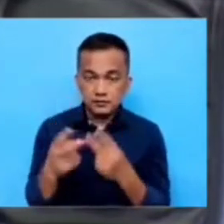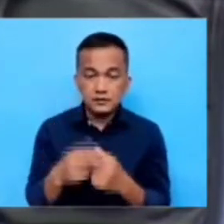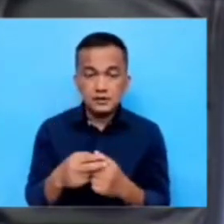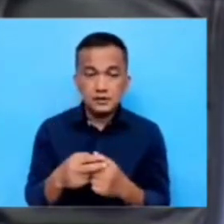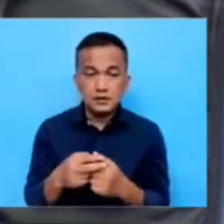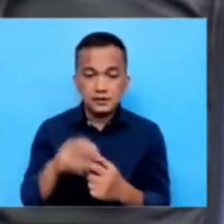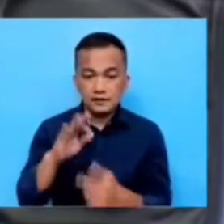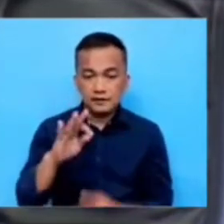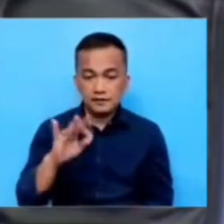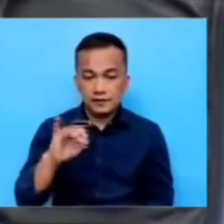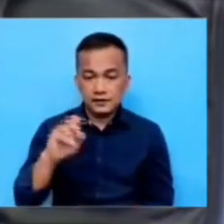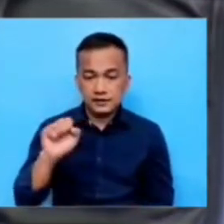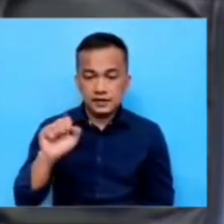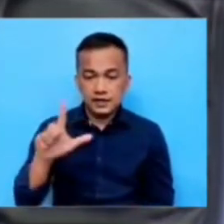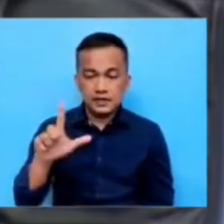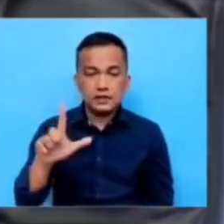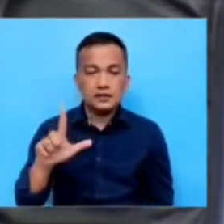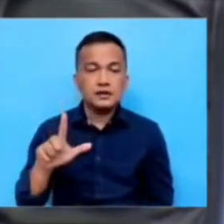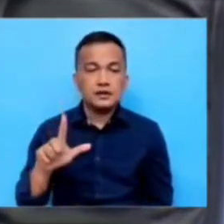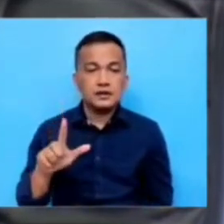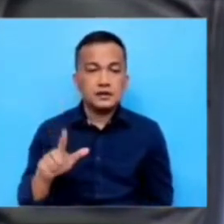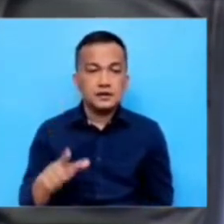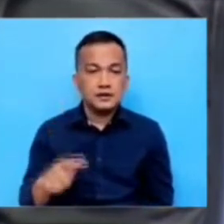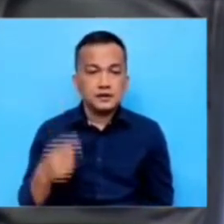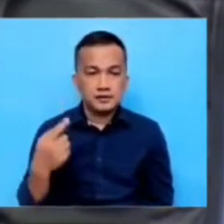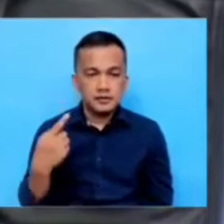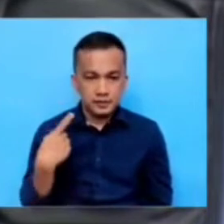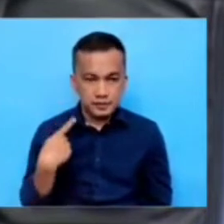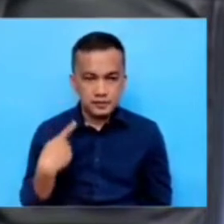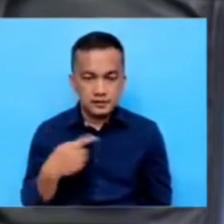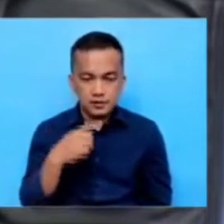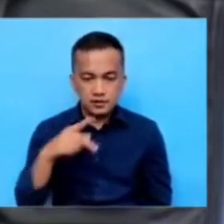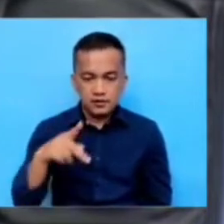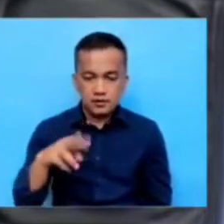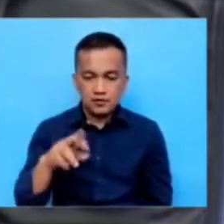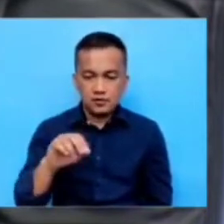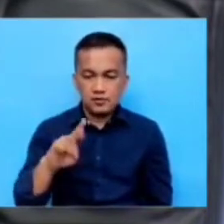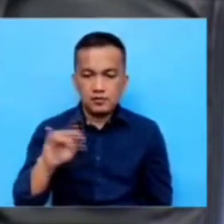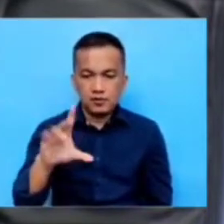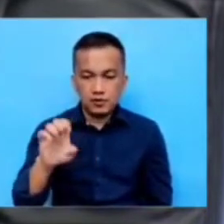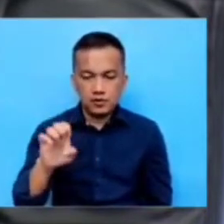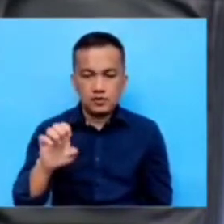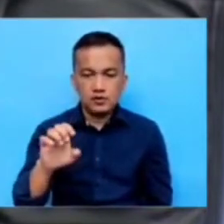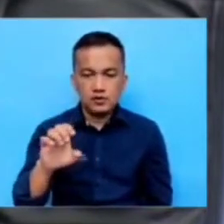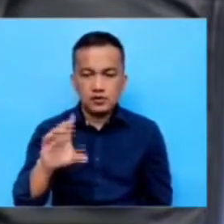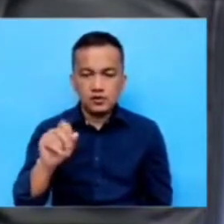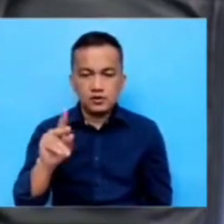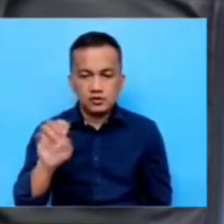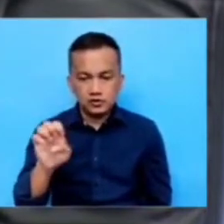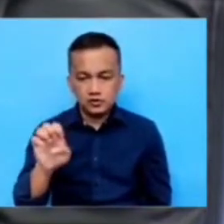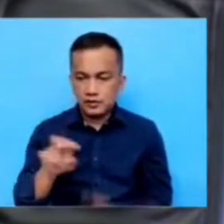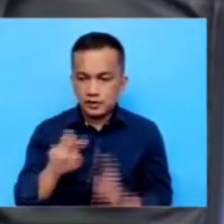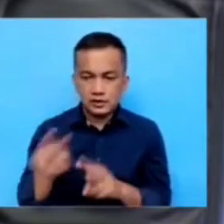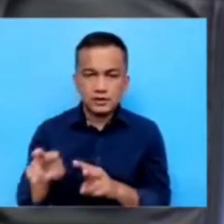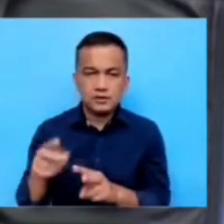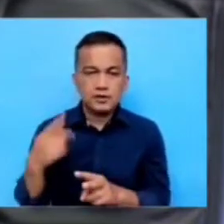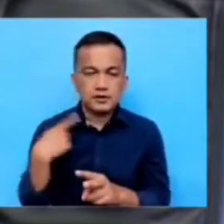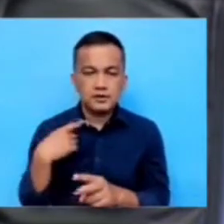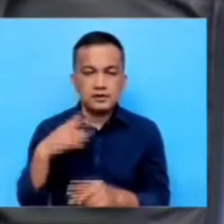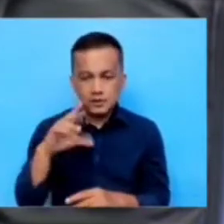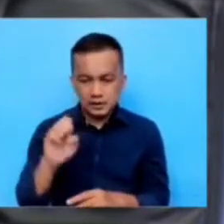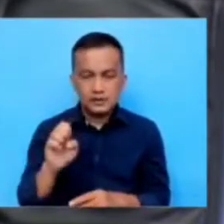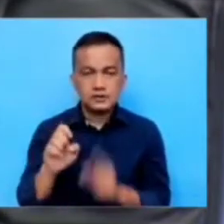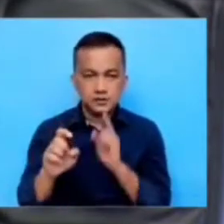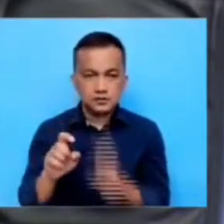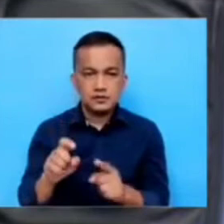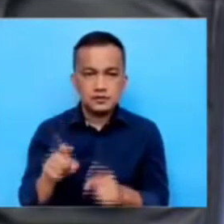fiscal na meron talaga probable cause or makita nila na meron kaso talaga, so it